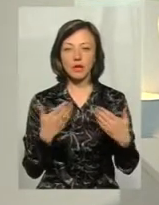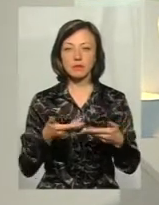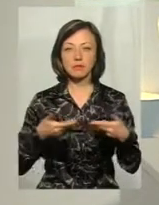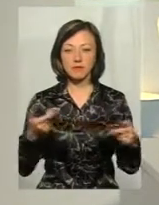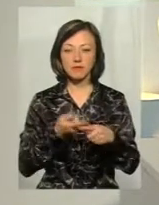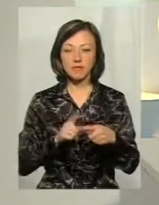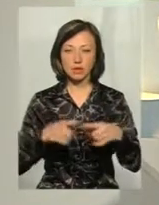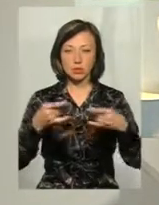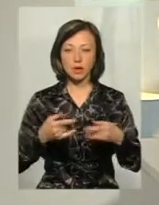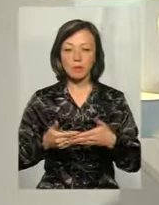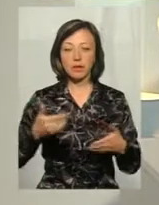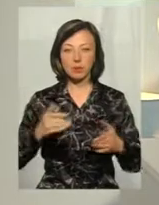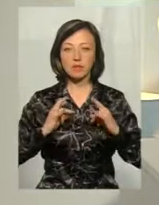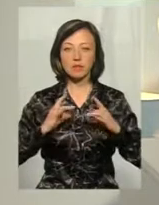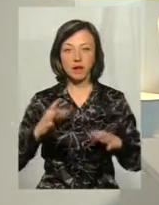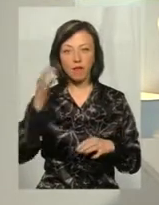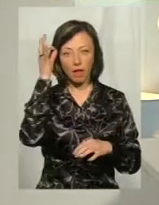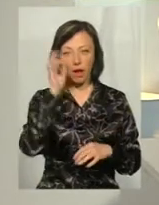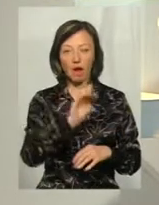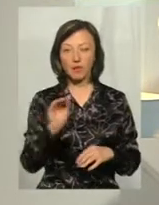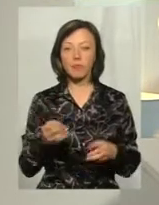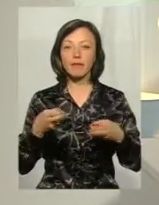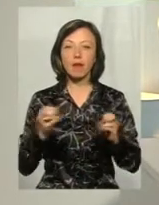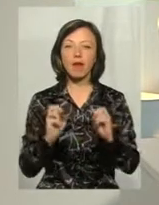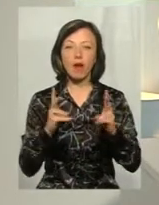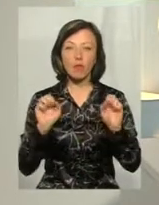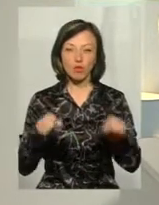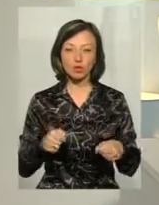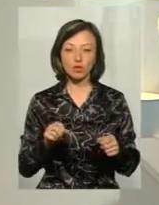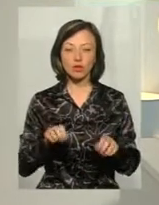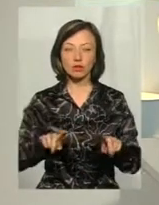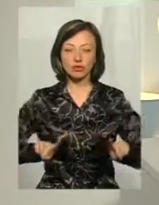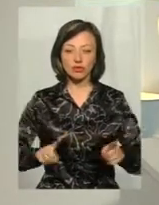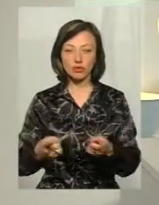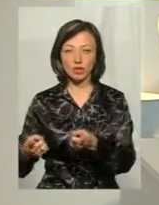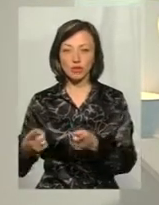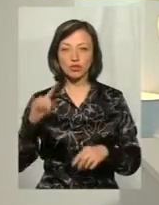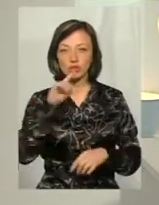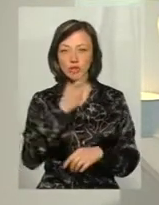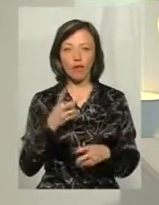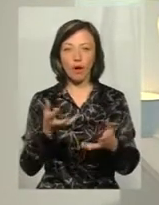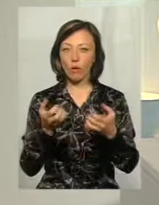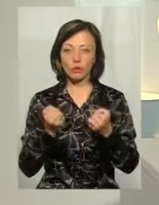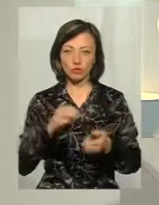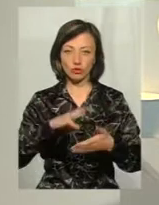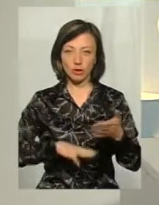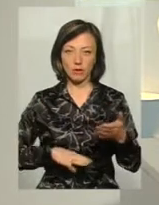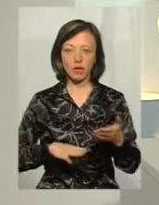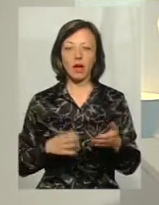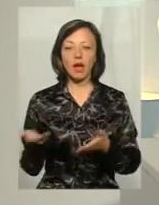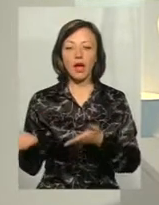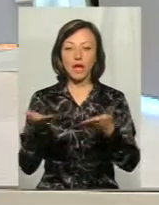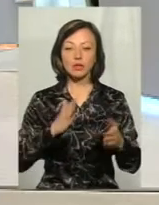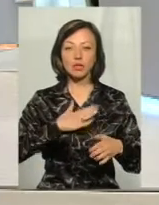студії, і напередодні свят нагадаємо, де і як можна смажити шашлик і не отримувати за це штраф. Гість